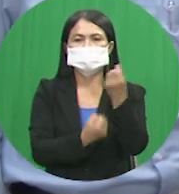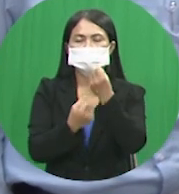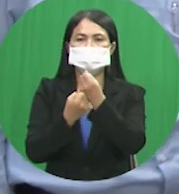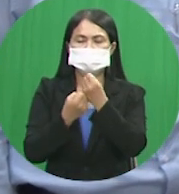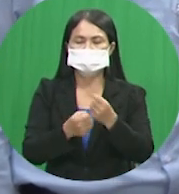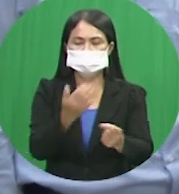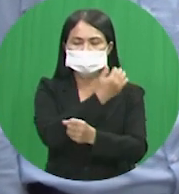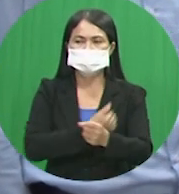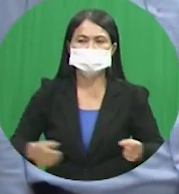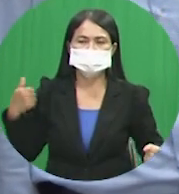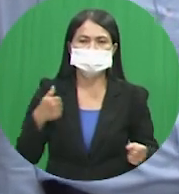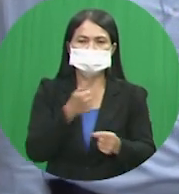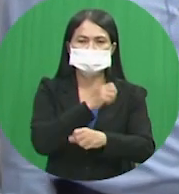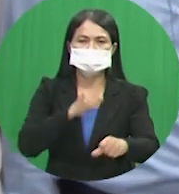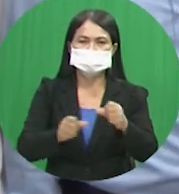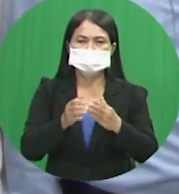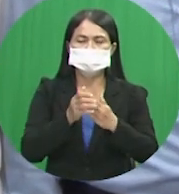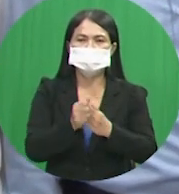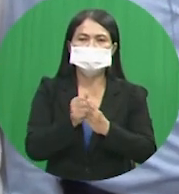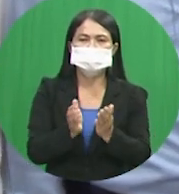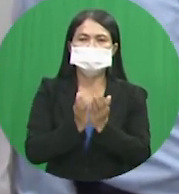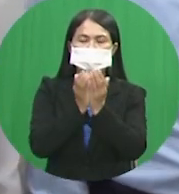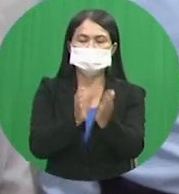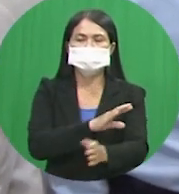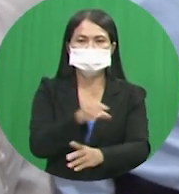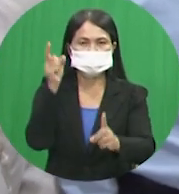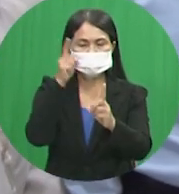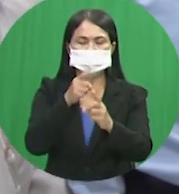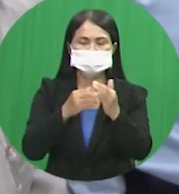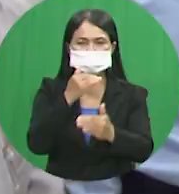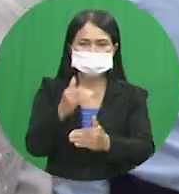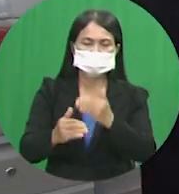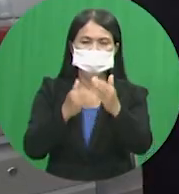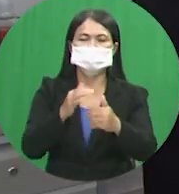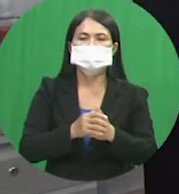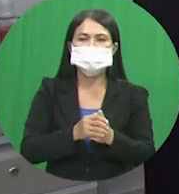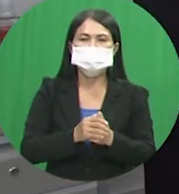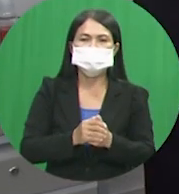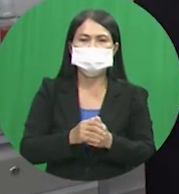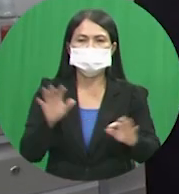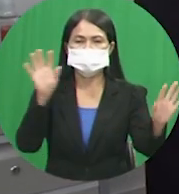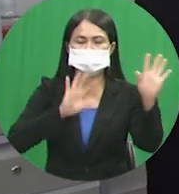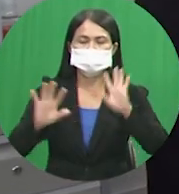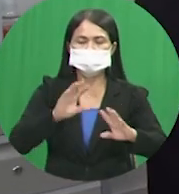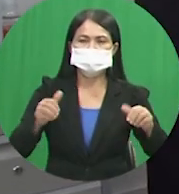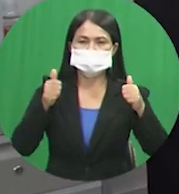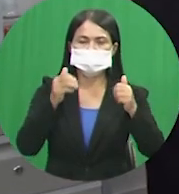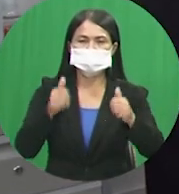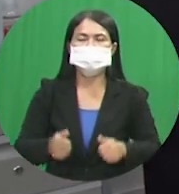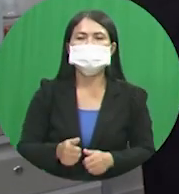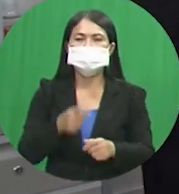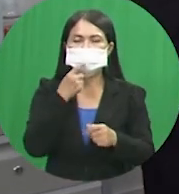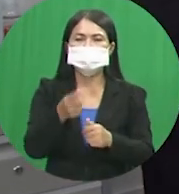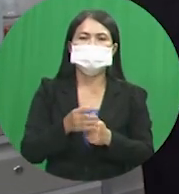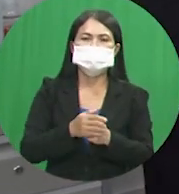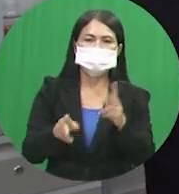ល់សម្ដេចតេជោឲ្យបន្តដឹកនាំនាវាកម្ពុជាឆ្ពោះទៅកាន់វឌ្ឍនភាពដែលកាយវិការដ៏ល្អប្រសើរនេះចាត់ទុក